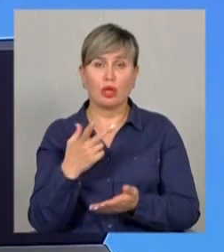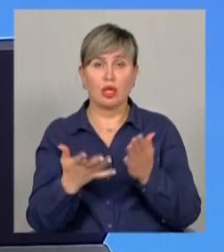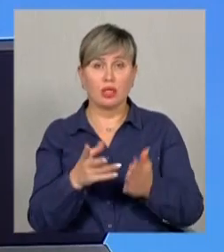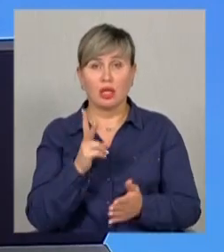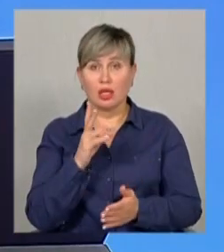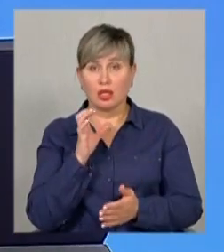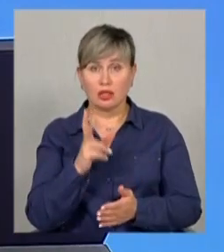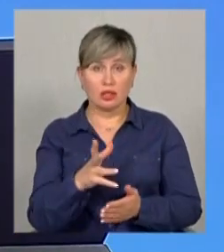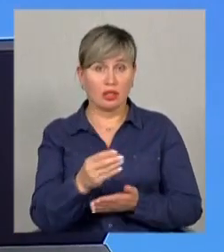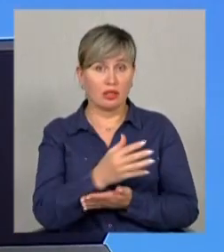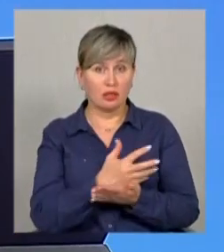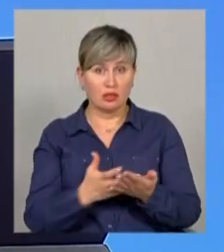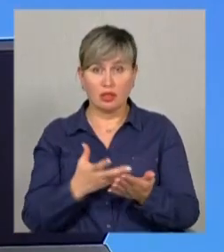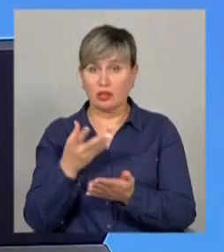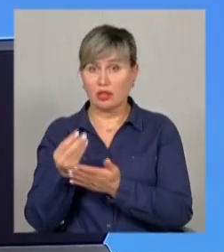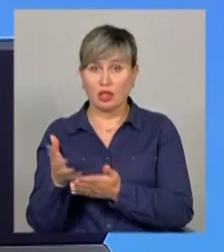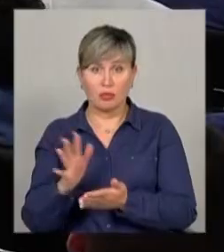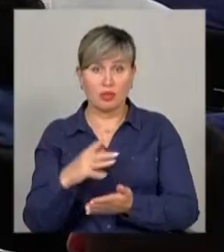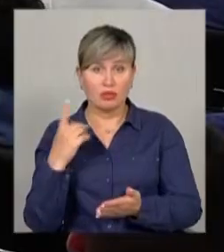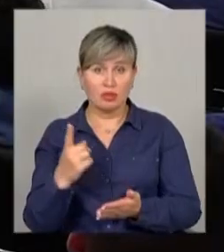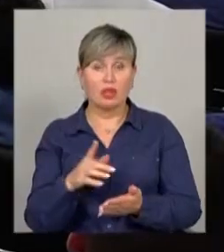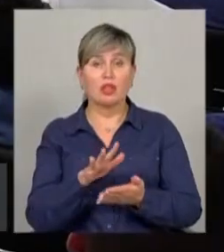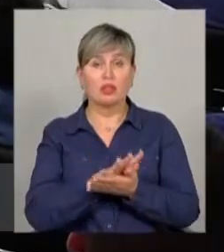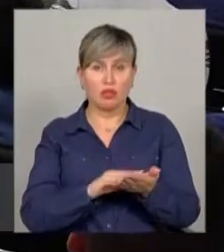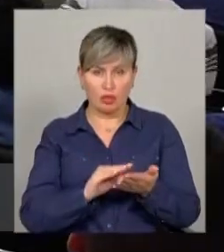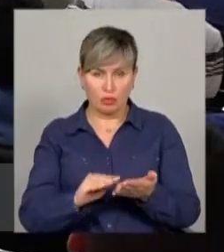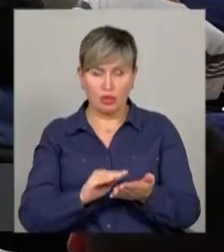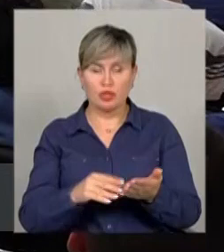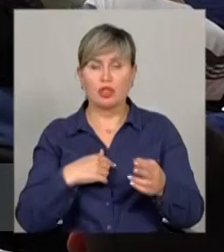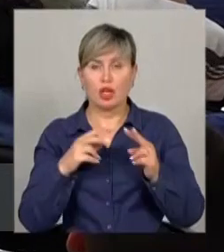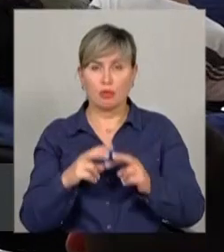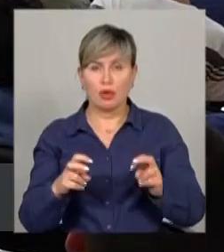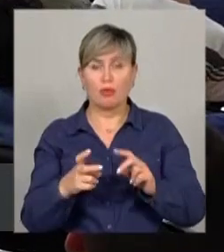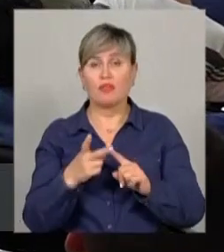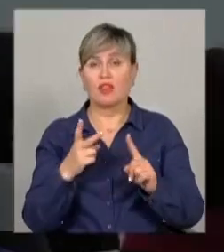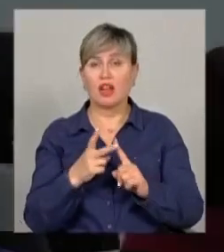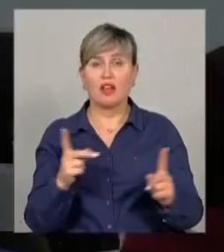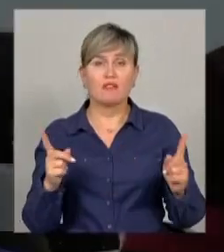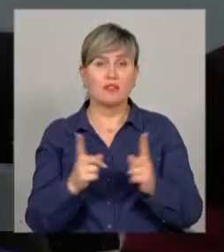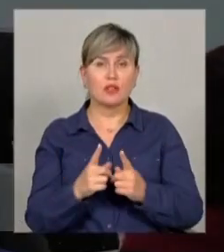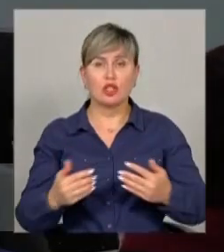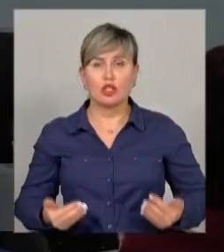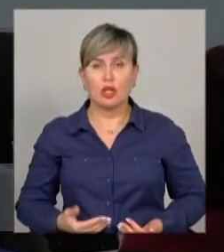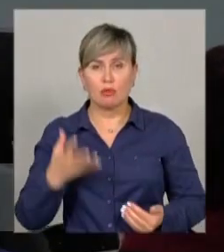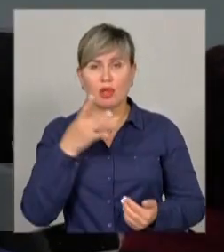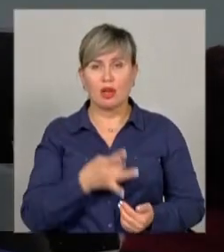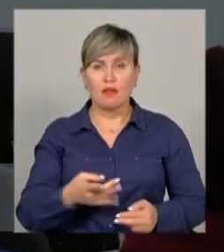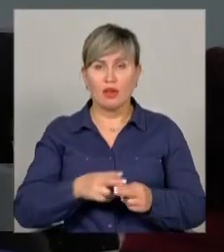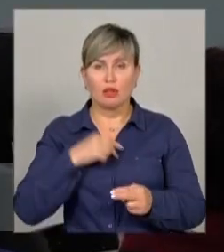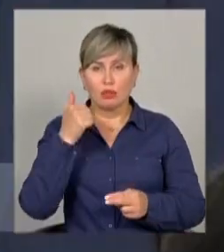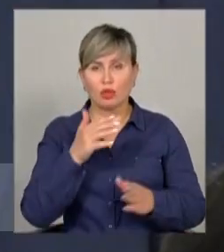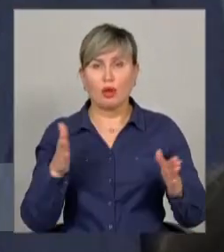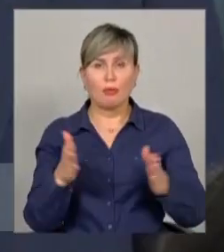в Энергосбыт, напишите заявление, я проверю. Вторая по счету отчетная встреча Ербулата Досаева с жителями Алмалинского района в этом году длилась